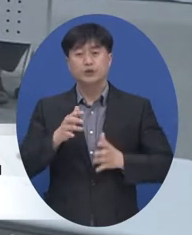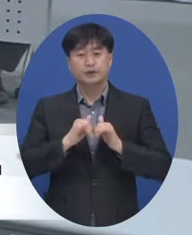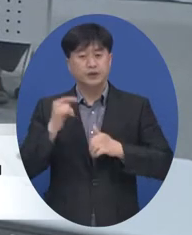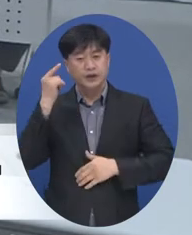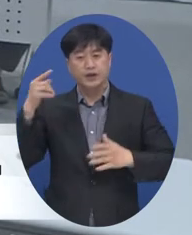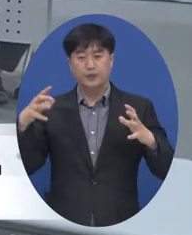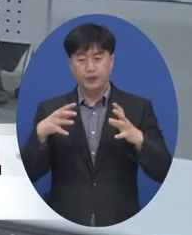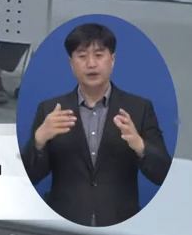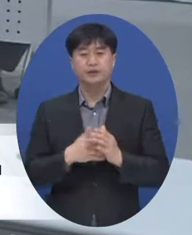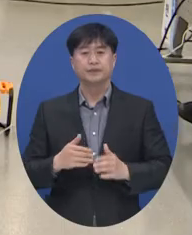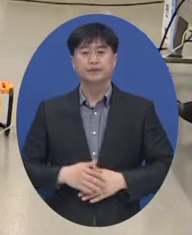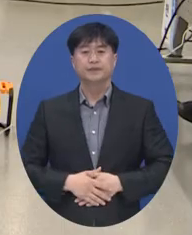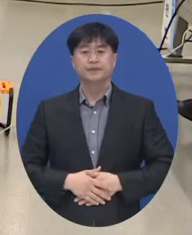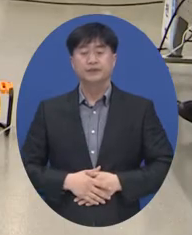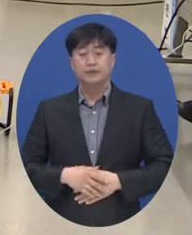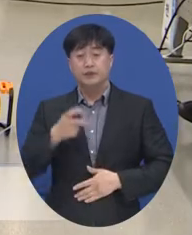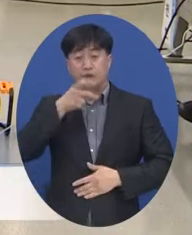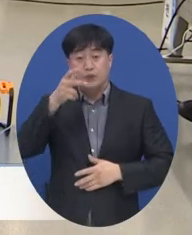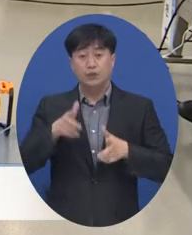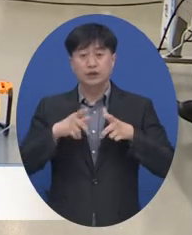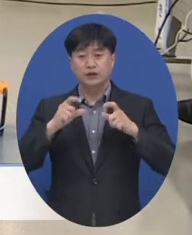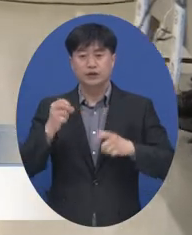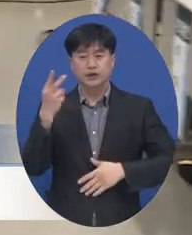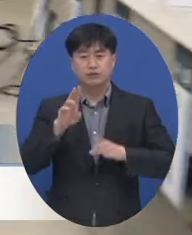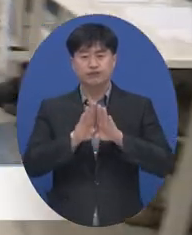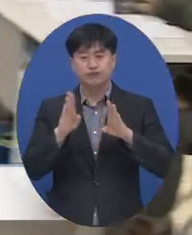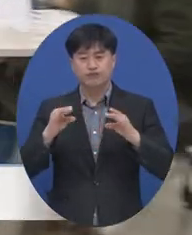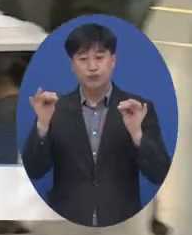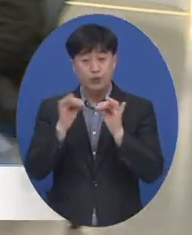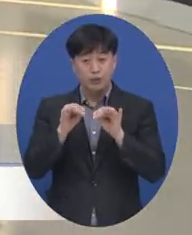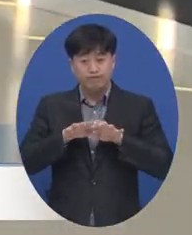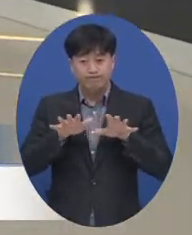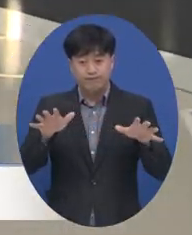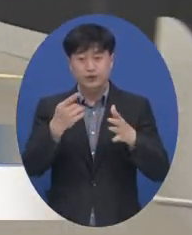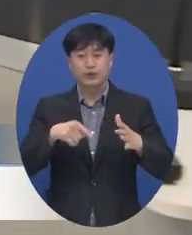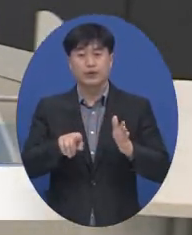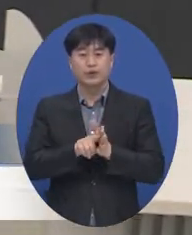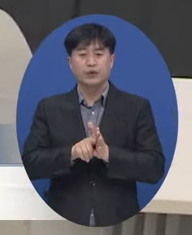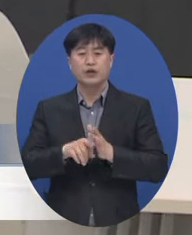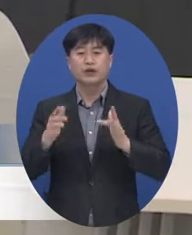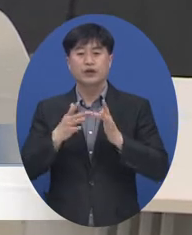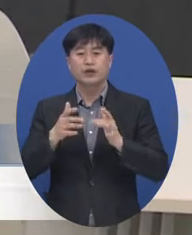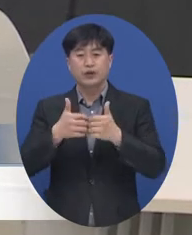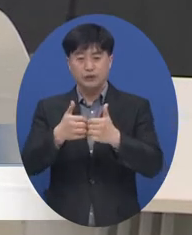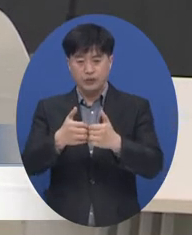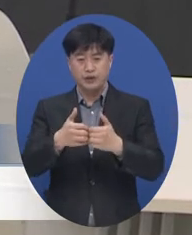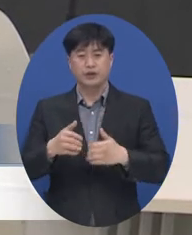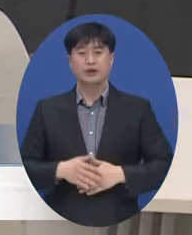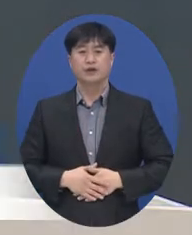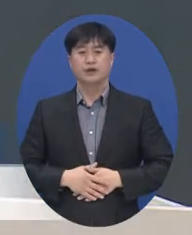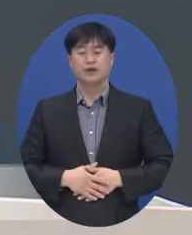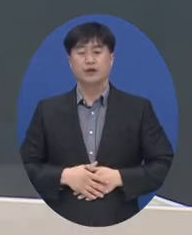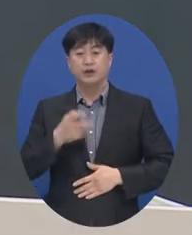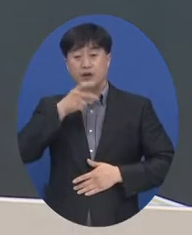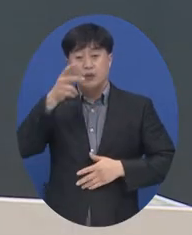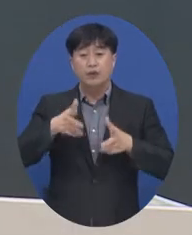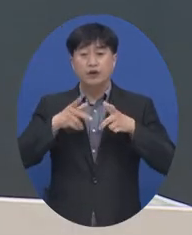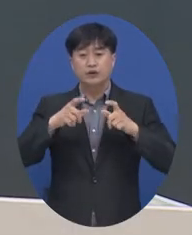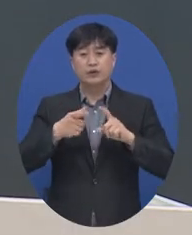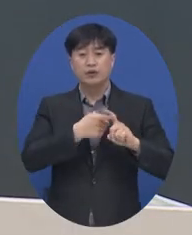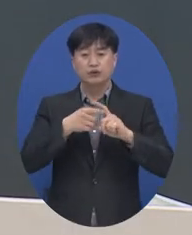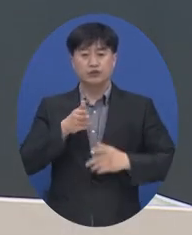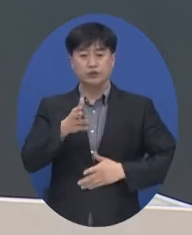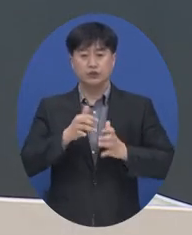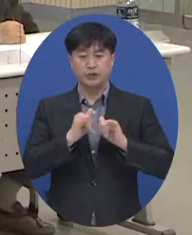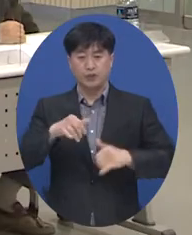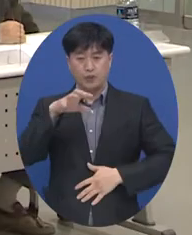보도입니다 개성공단 체계 공감대를 확산하기 위한 온라인 토론회 개성공단